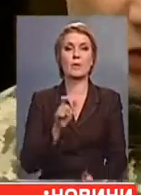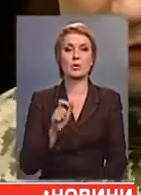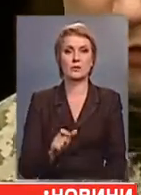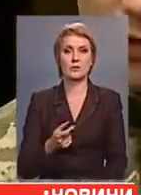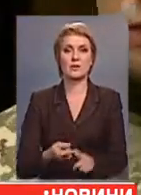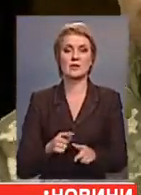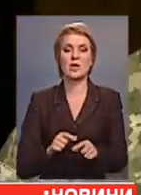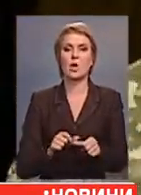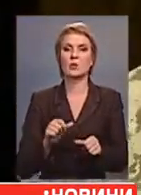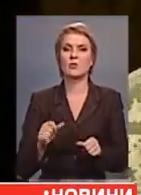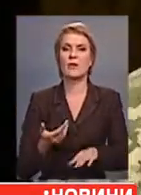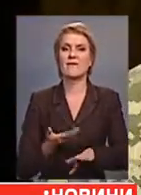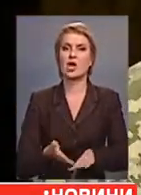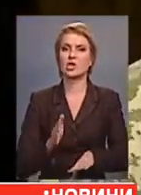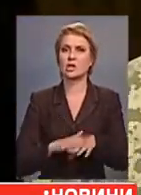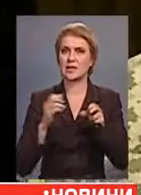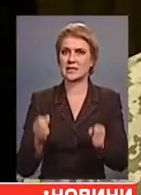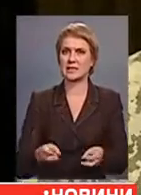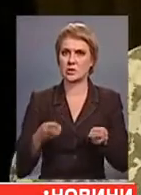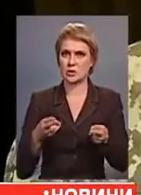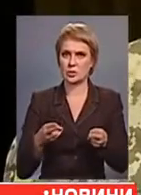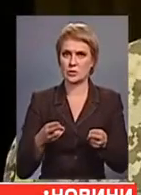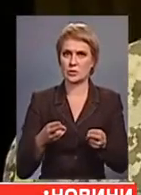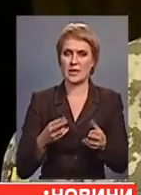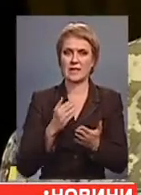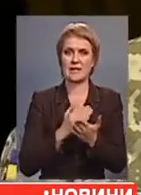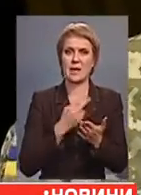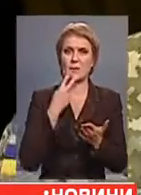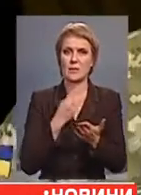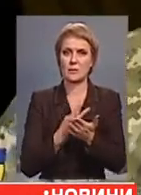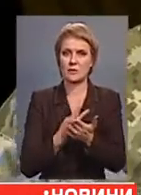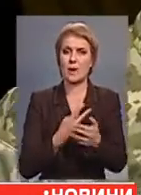важкий злочин. Санкція статті передбачає позбавлення волі від 7 до 12 років позбавлення волі.